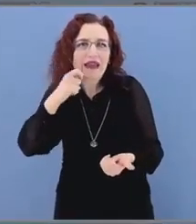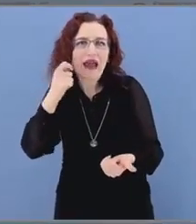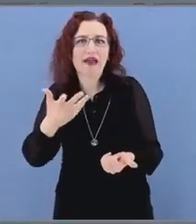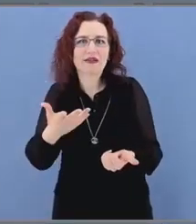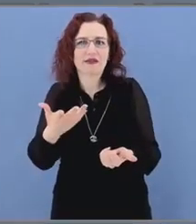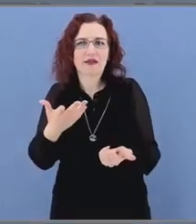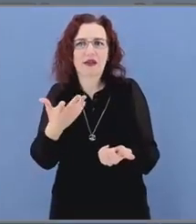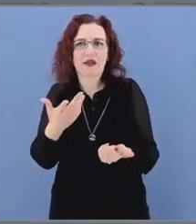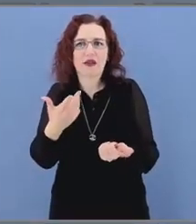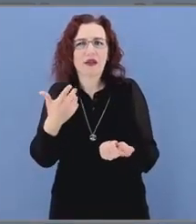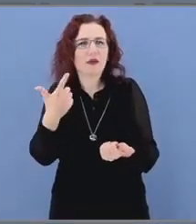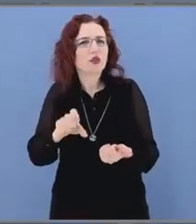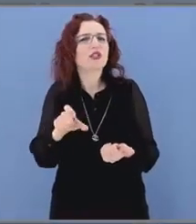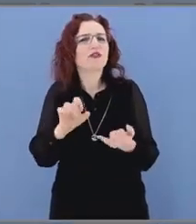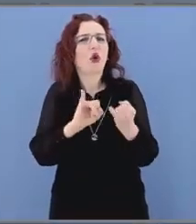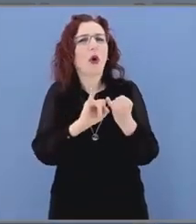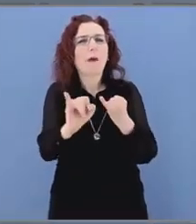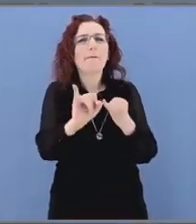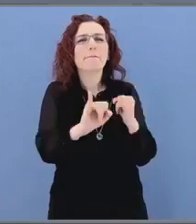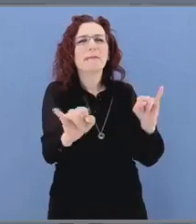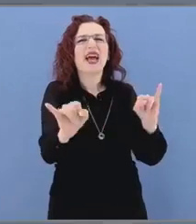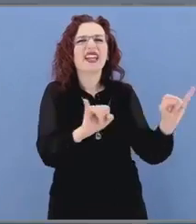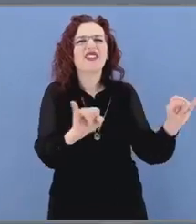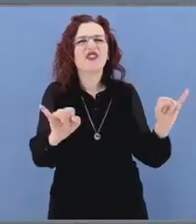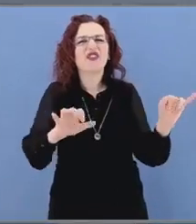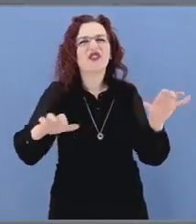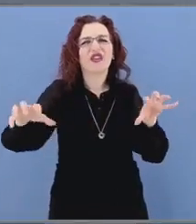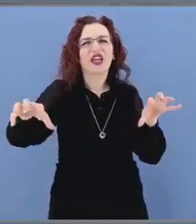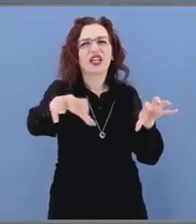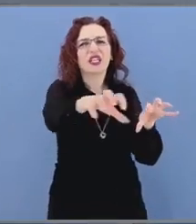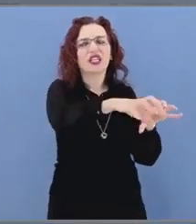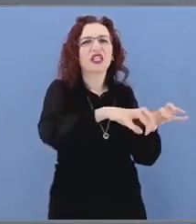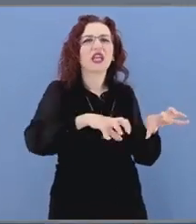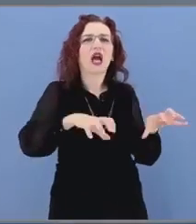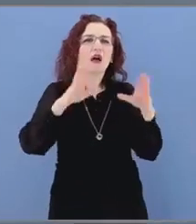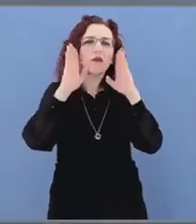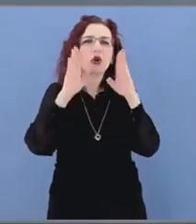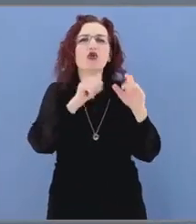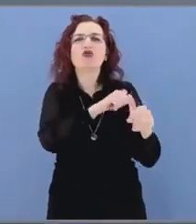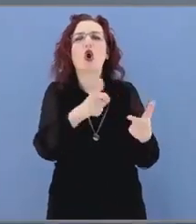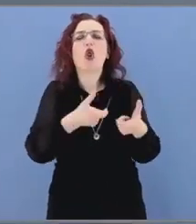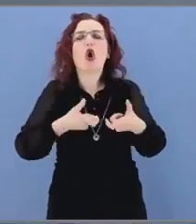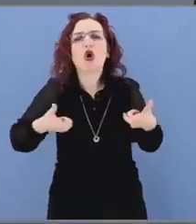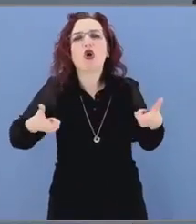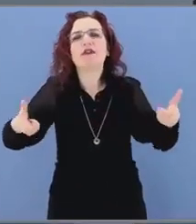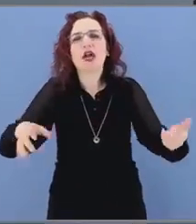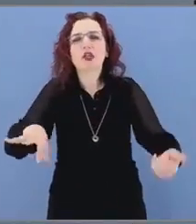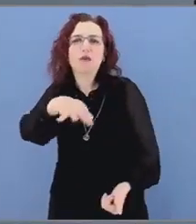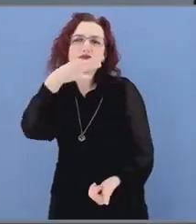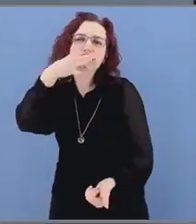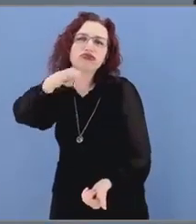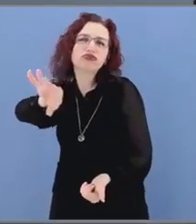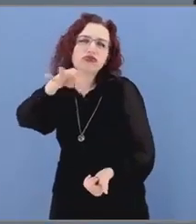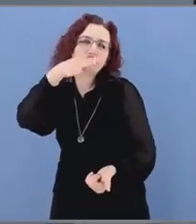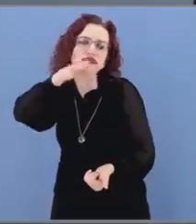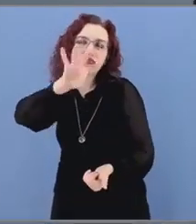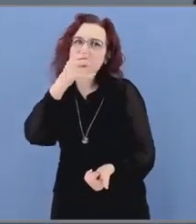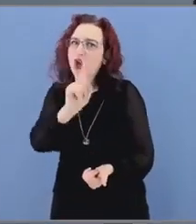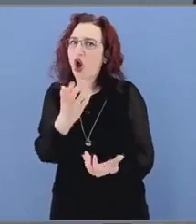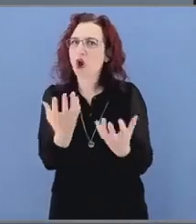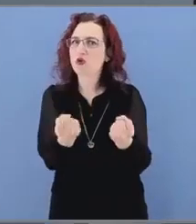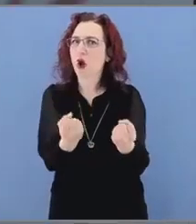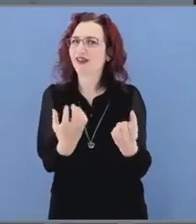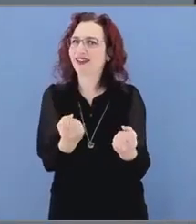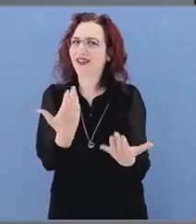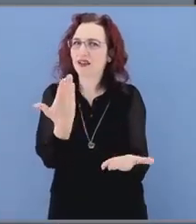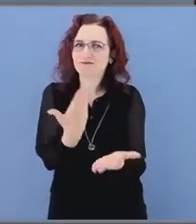periferie non facendo soltanto convegni o grandi teorie, ma portando cose concrete che si toccano, che cambiano la qualità della vita delle